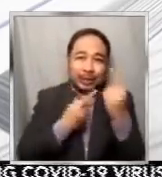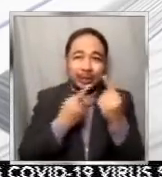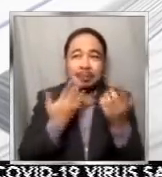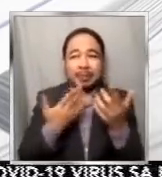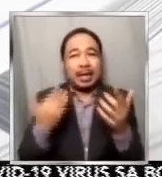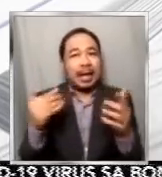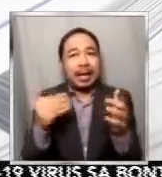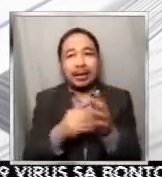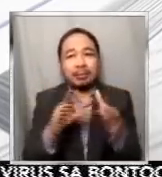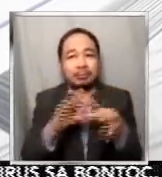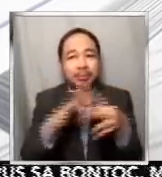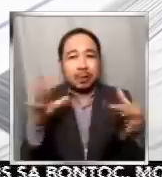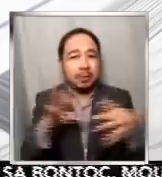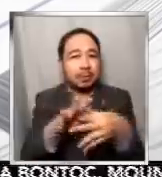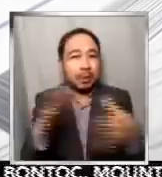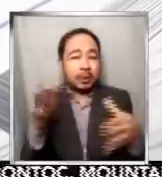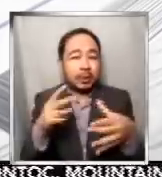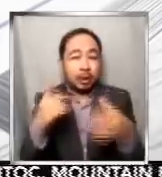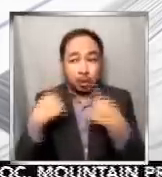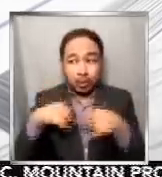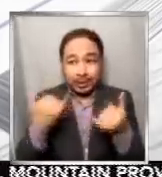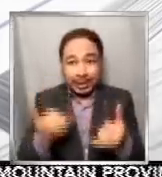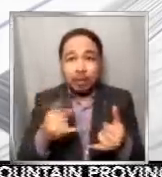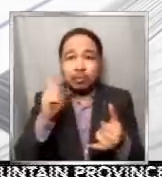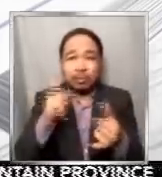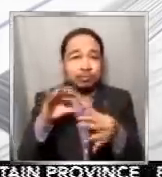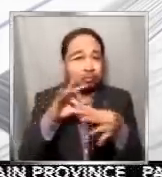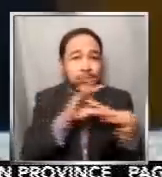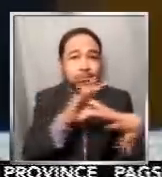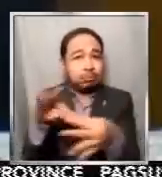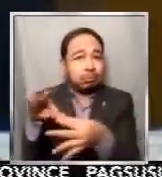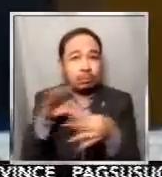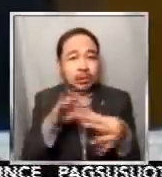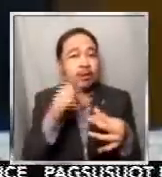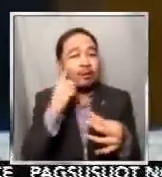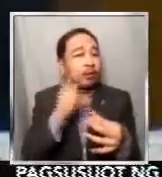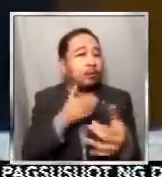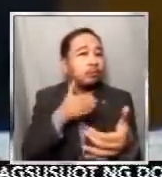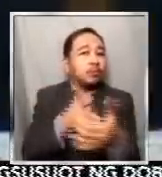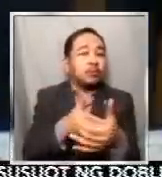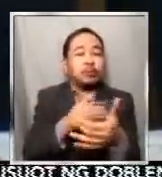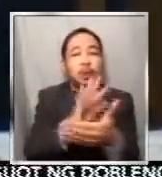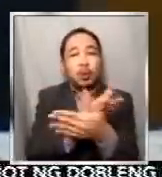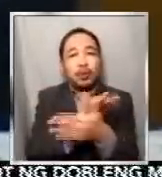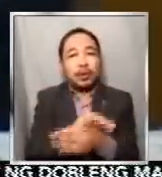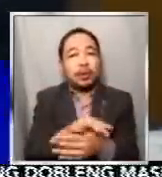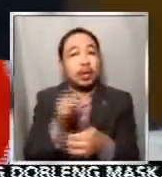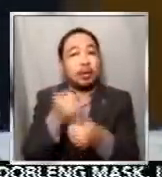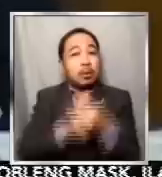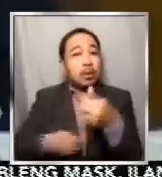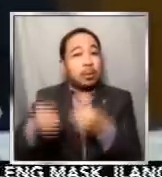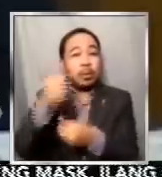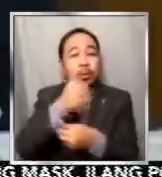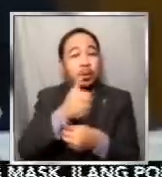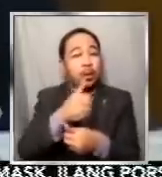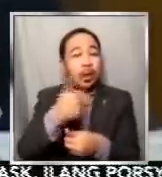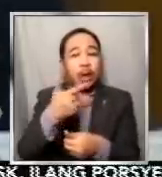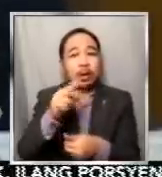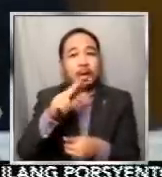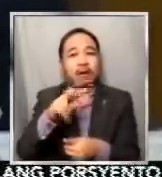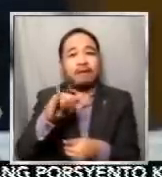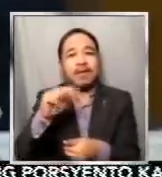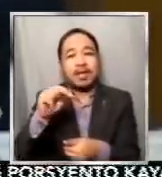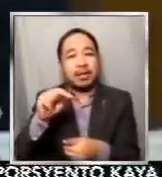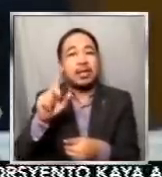sa panahong dapat ay buo ang bansa sa paglaban sa COVID-19. Ayon kay Committee Chair Alfredo Garbin Jr., pang